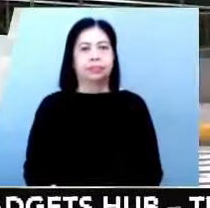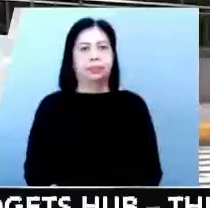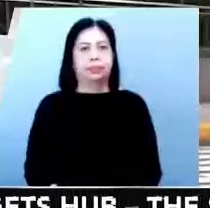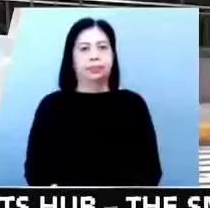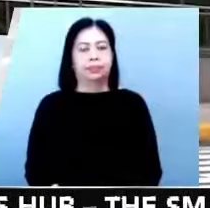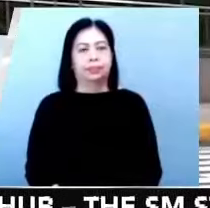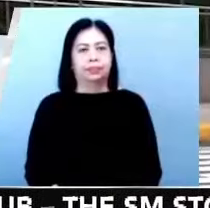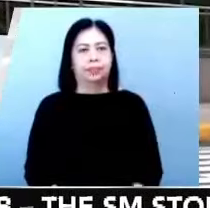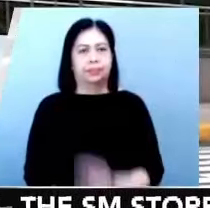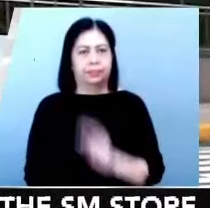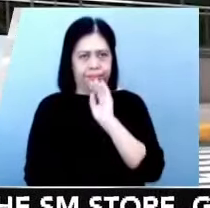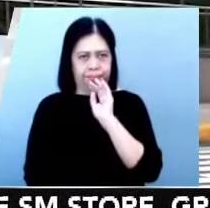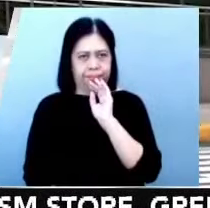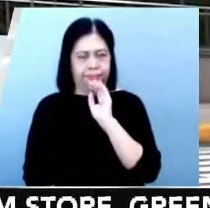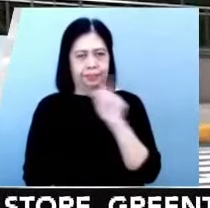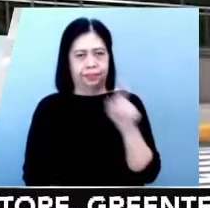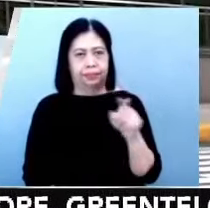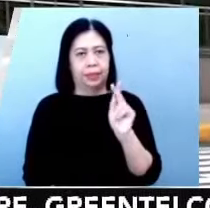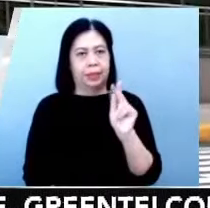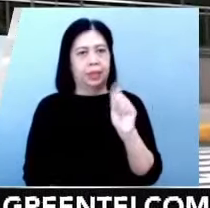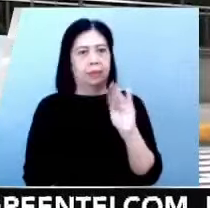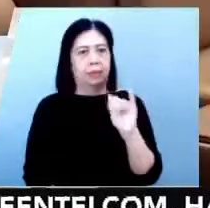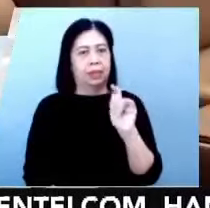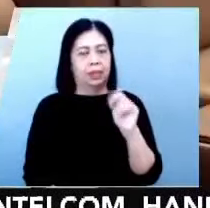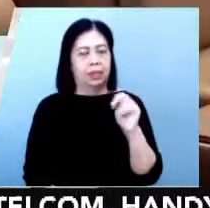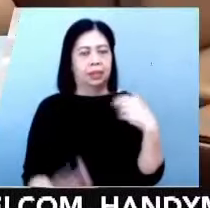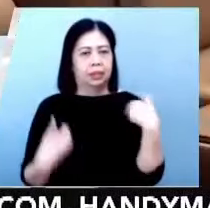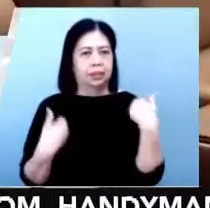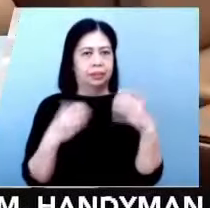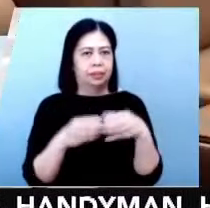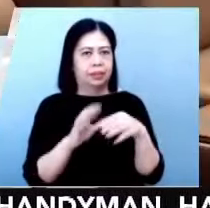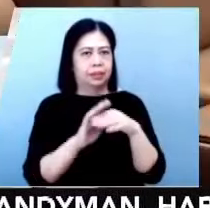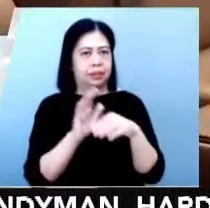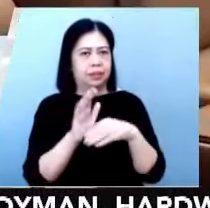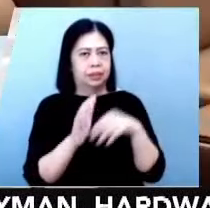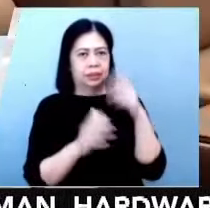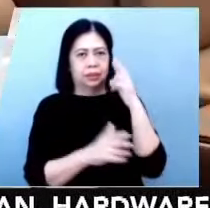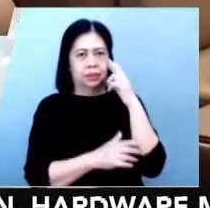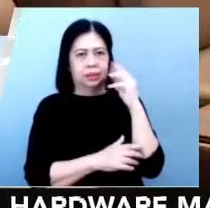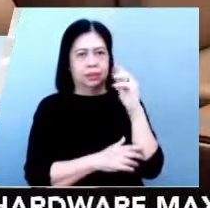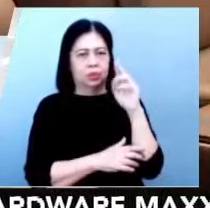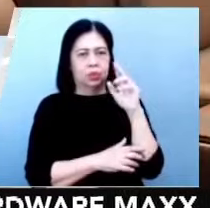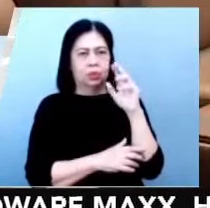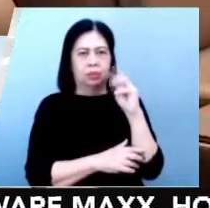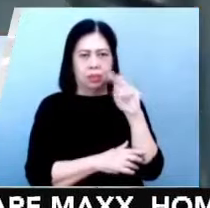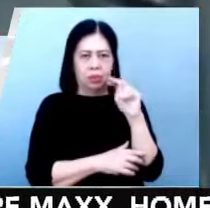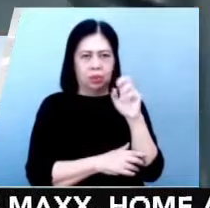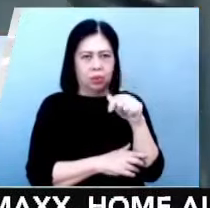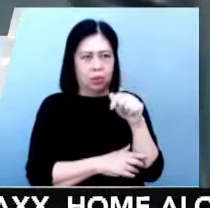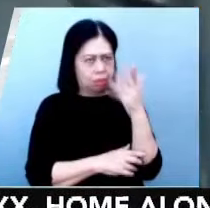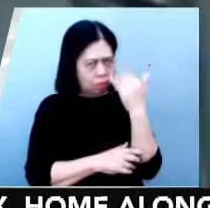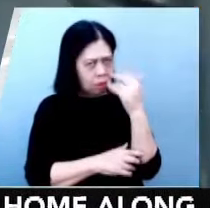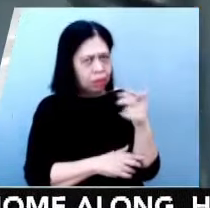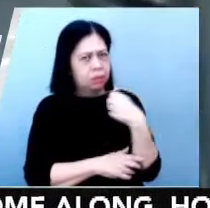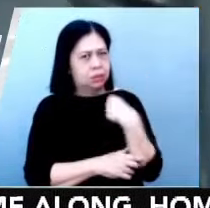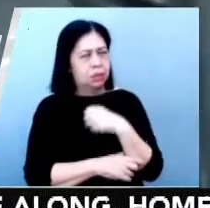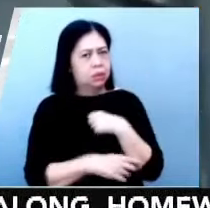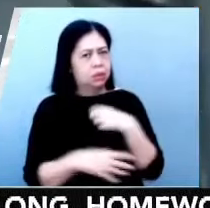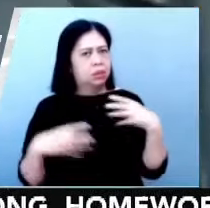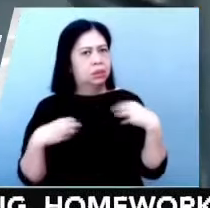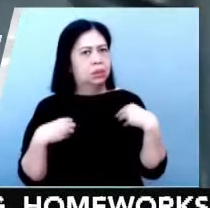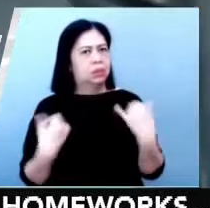Dismayado si Kabataan Party List Representative Raul Manuel na sumayaw na rin ng Senado sa tugtog ng tsa-tsa. Mas nararamdaman natin